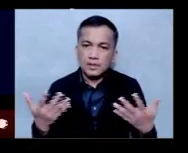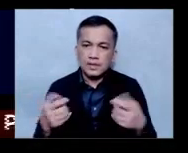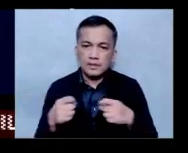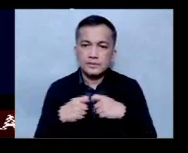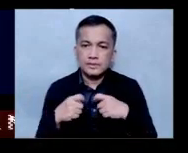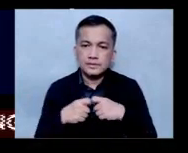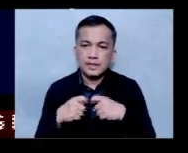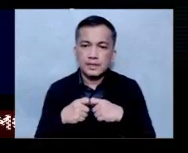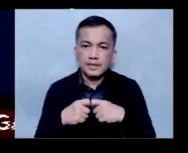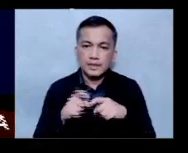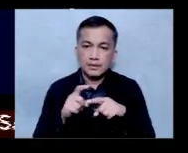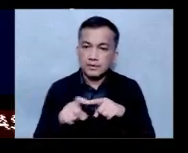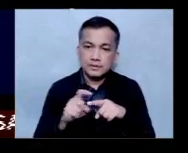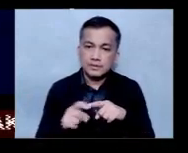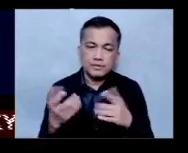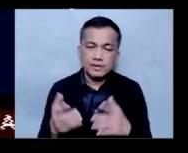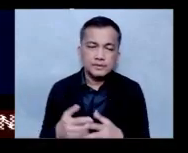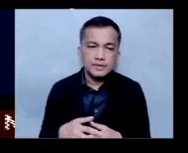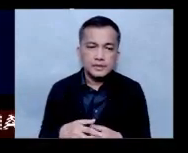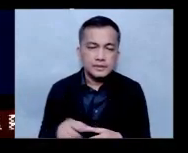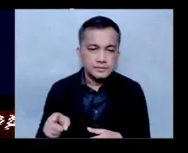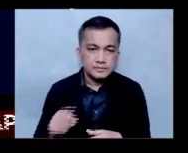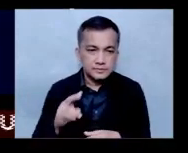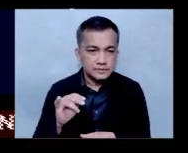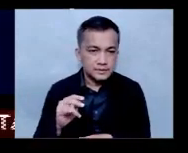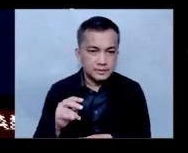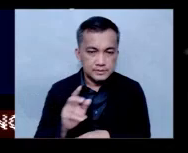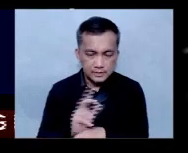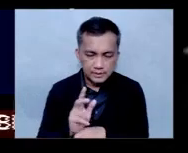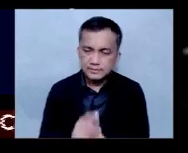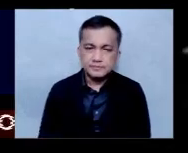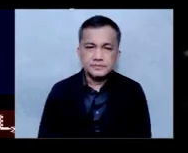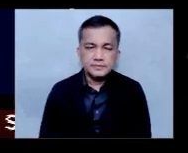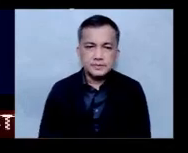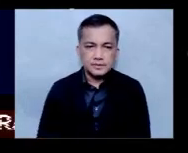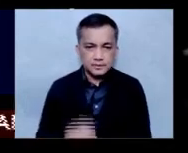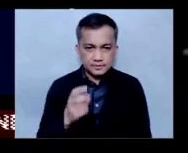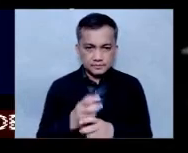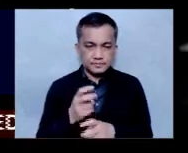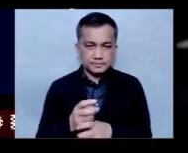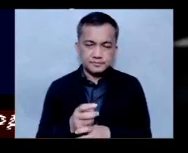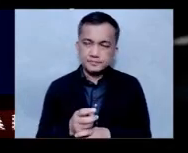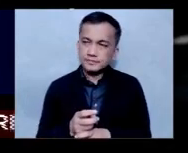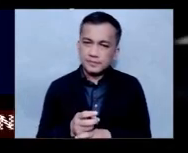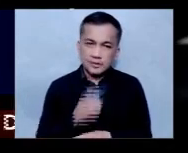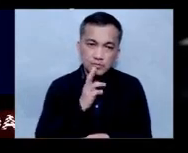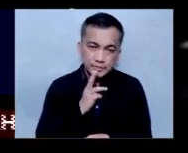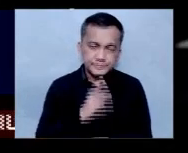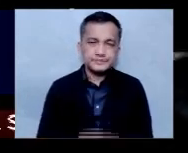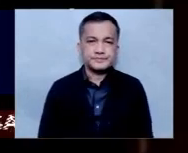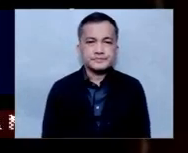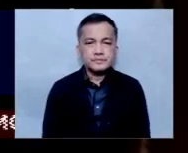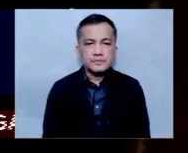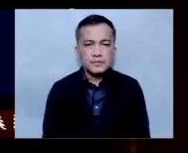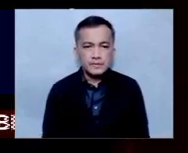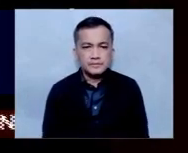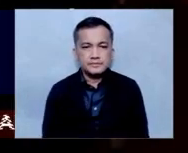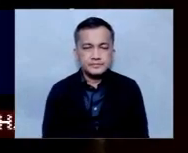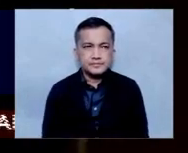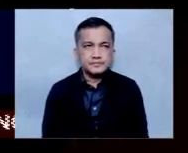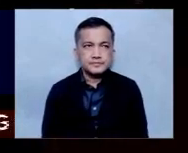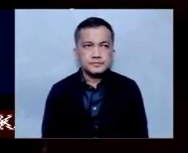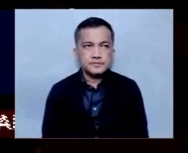maraming lugar dito sa Naga. Wala rin, pahirapan din ang supply ng tubig. Kulang na rin